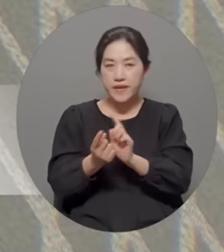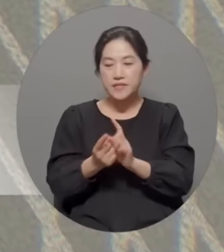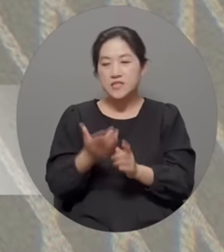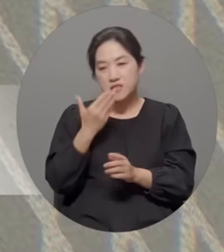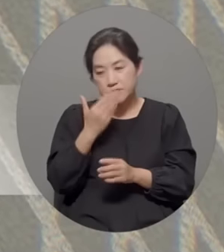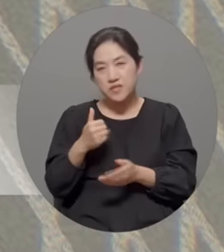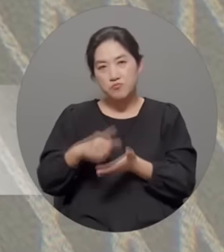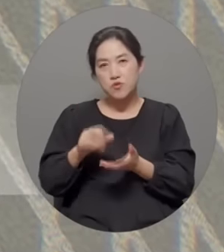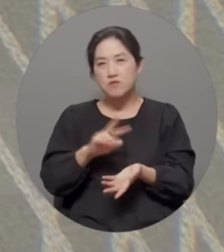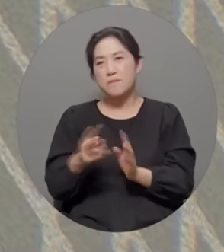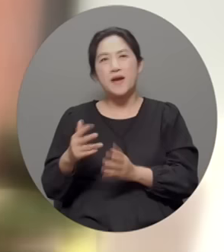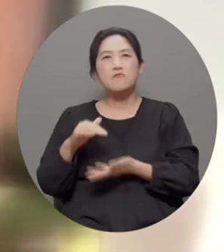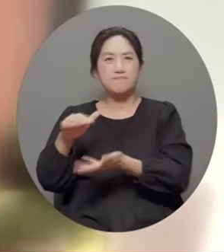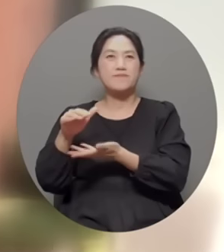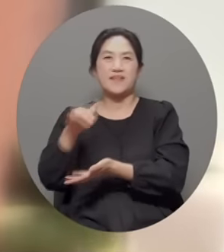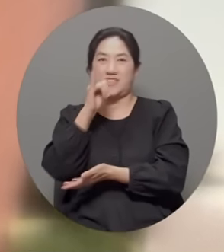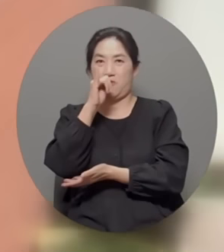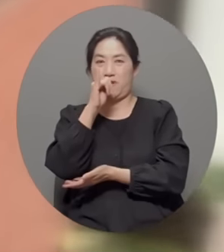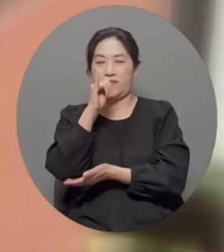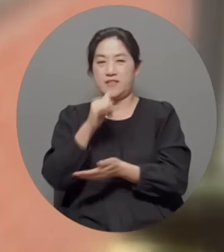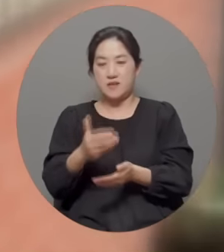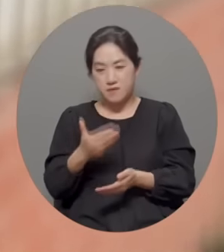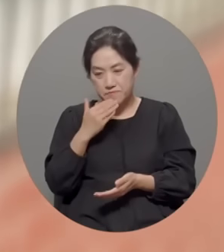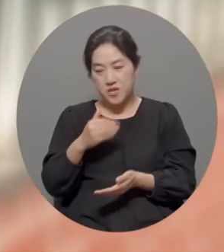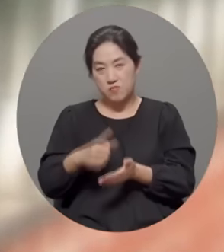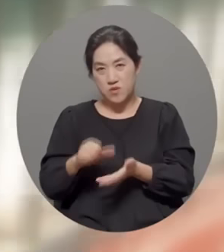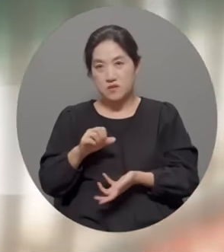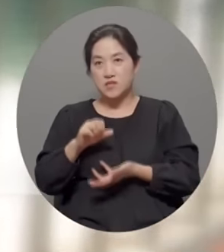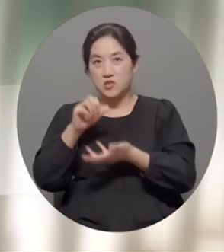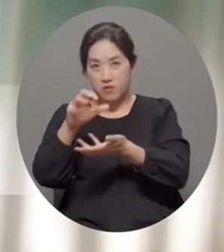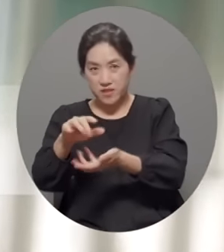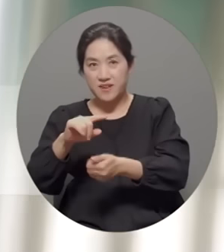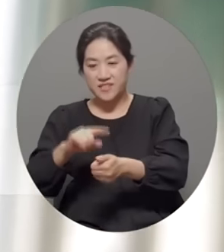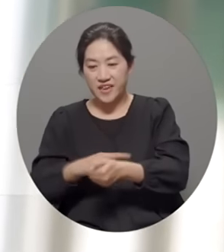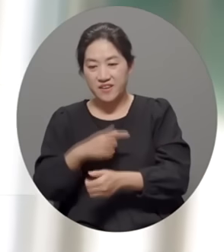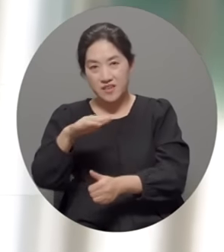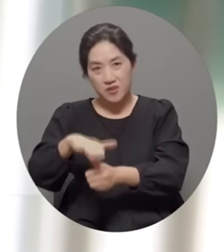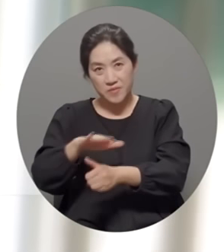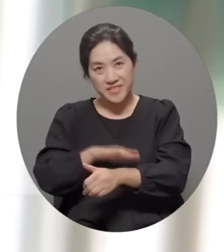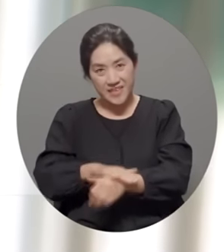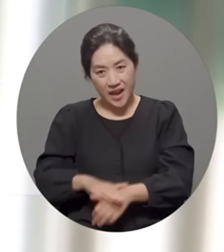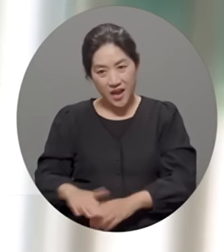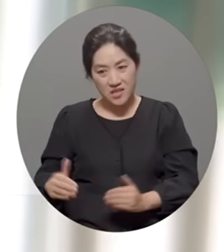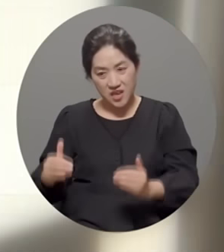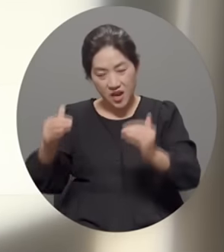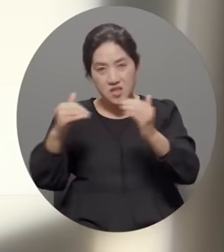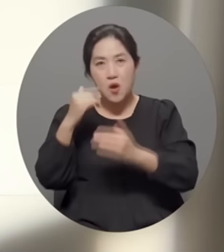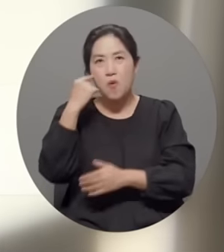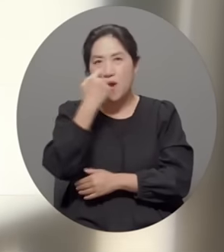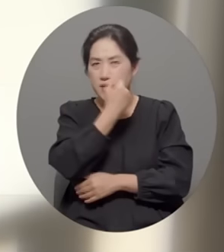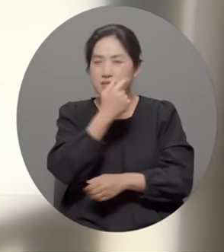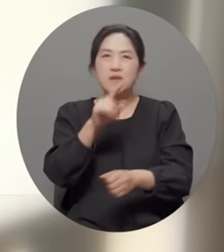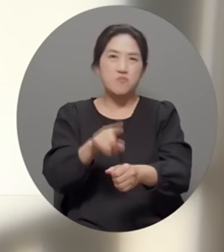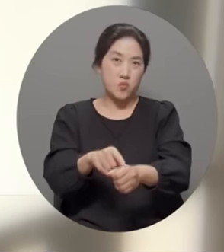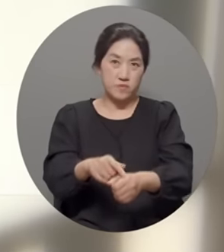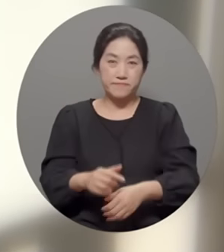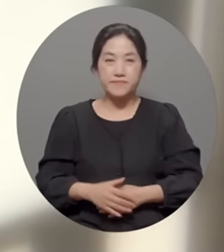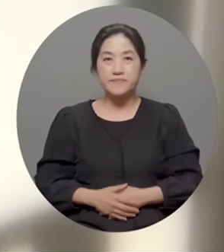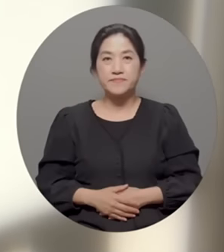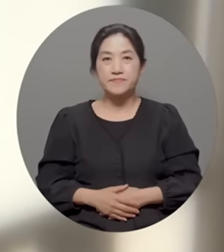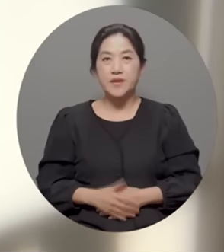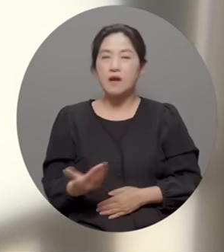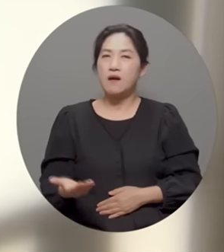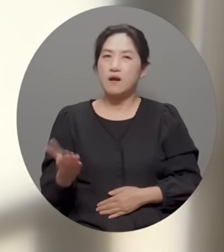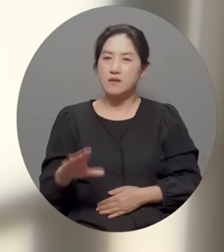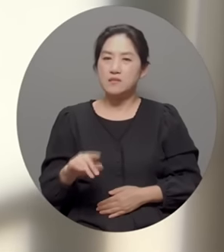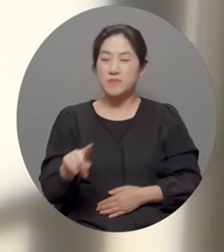등으로 바뀌었습니다. 음식이나 물품을 전달하면서 아이들이 제대로 자라고 있는지 확인하려 한 겁니다.